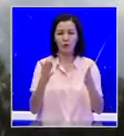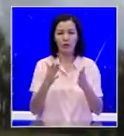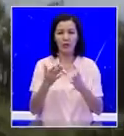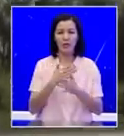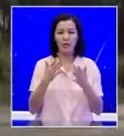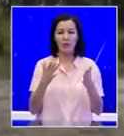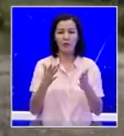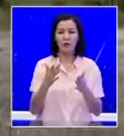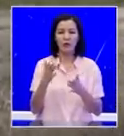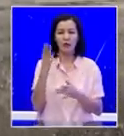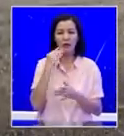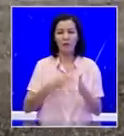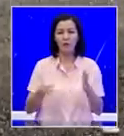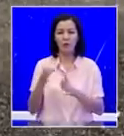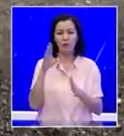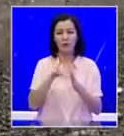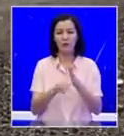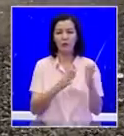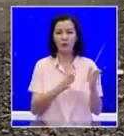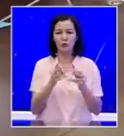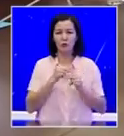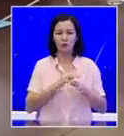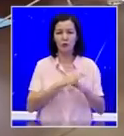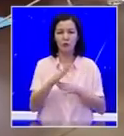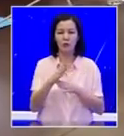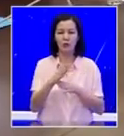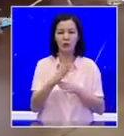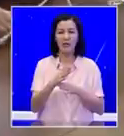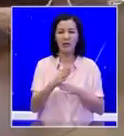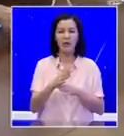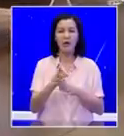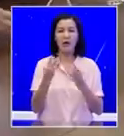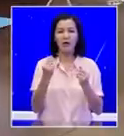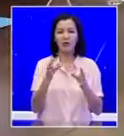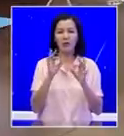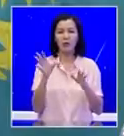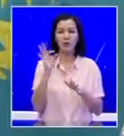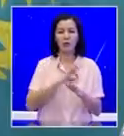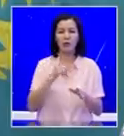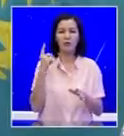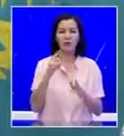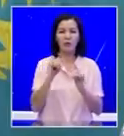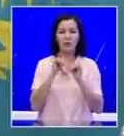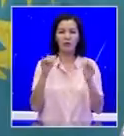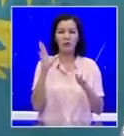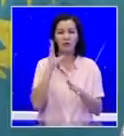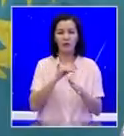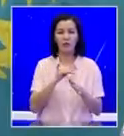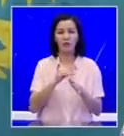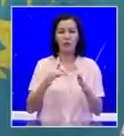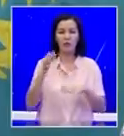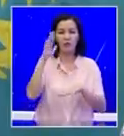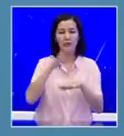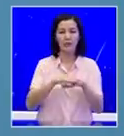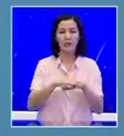бөлігі тиесілі, тек жүйелі жұмыс істеу керек. Сонда бөлінген қаржы да мерзімінде игеріліп, өңір экономикасы алға басады. Осылай деген Амандыға